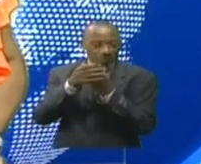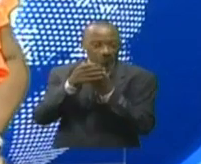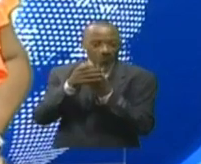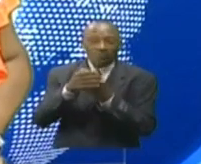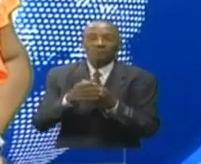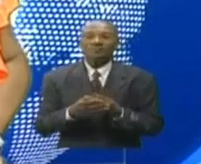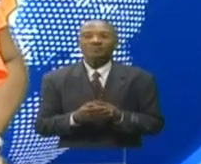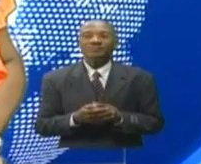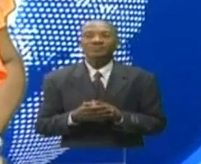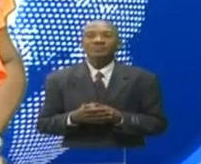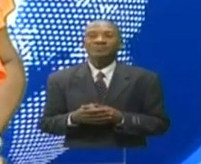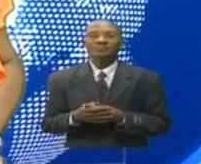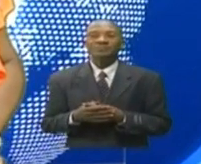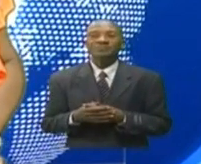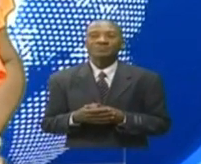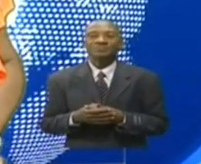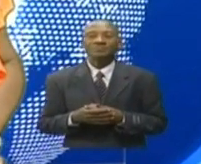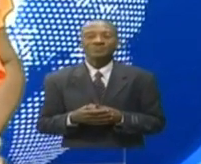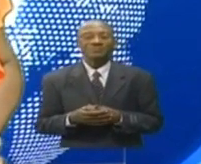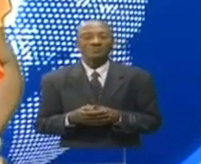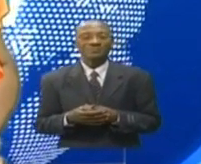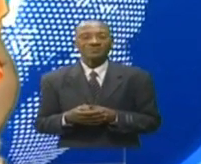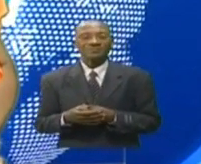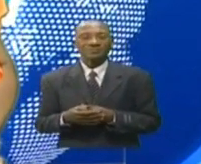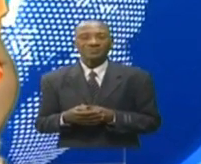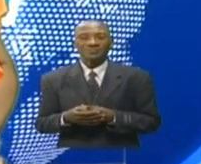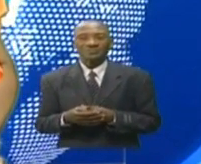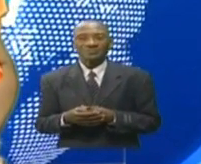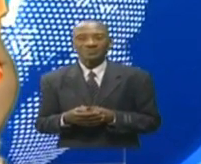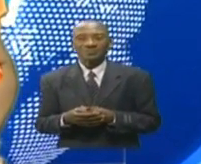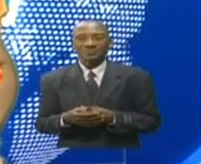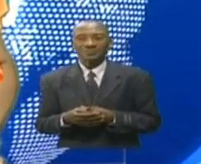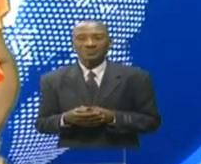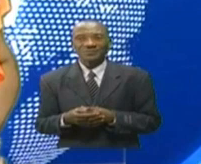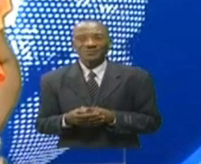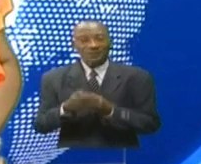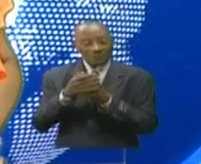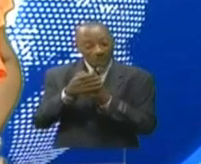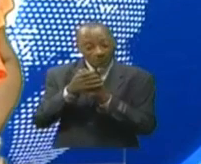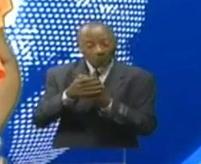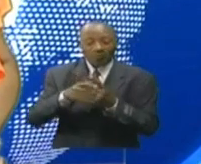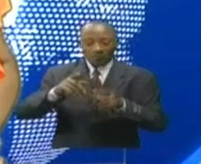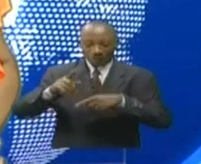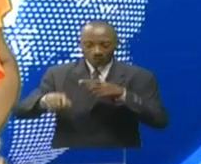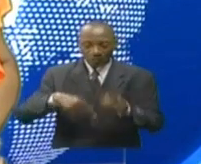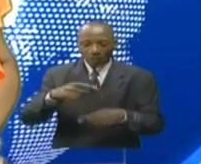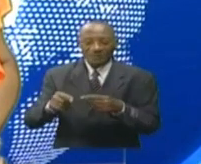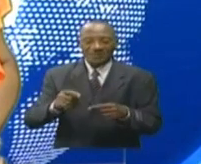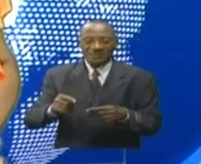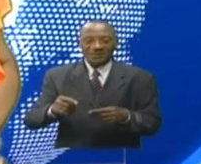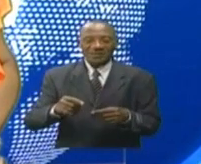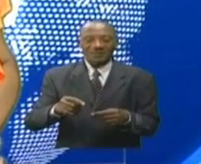Voilà, quelques jours du lancement officiel de l'enrôlement des électeurs, l'ASBEL